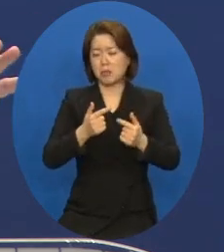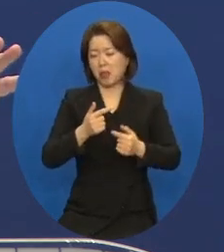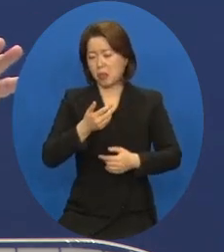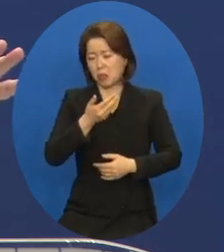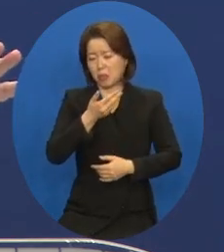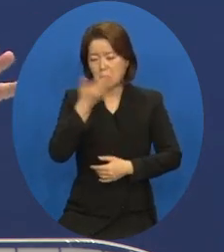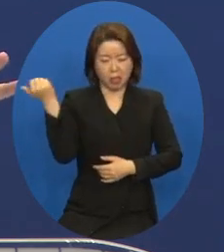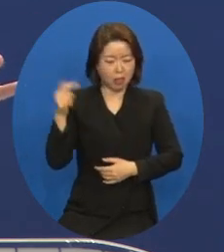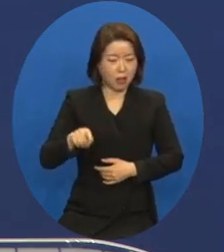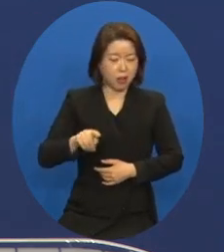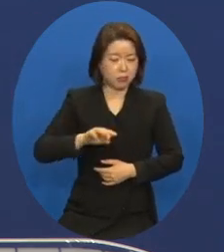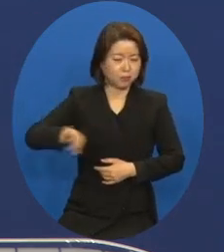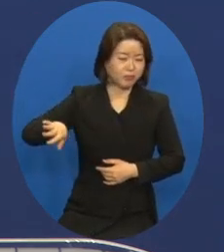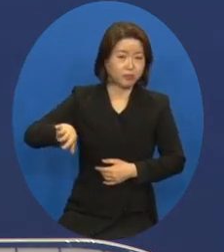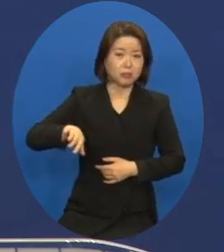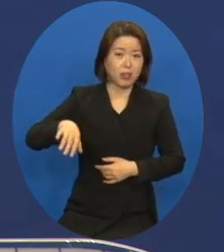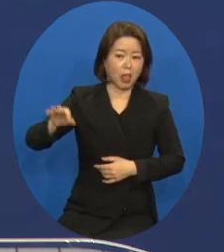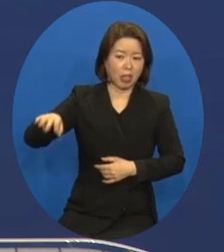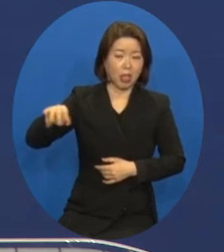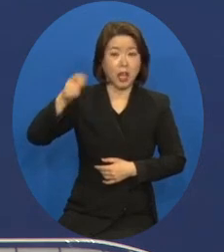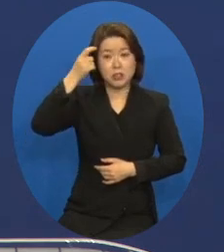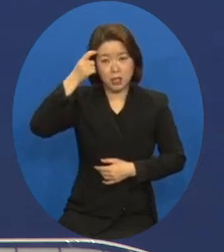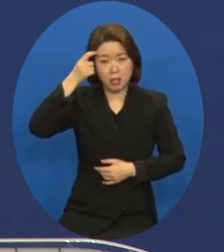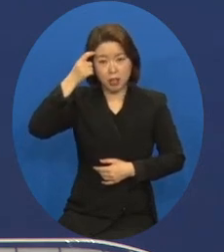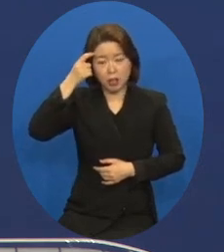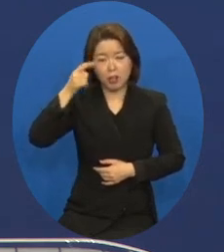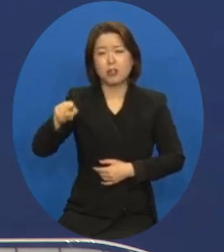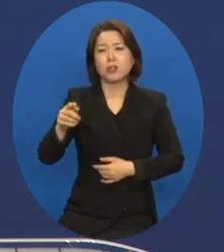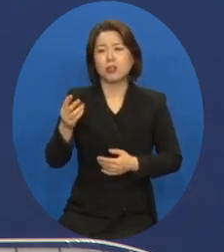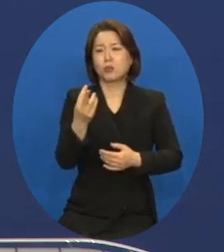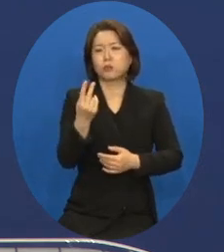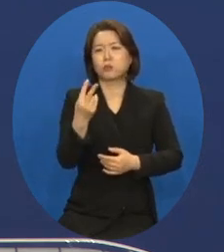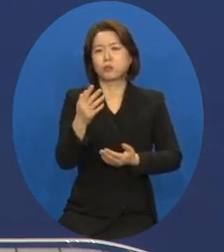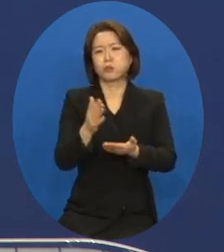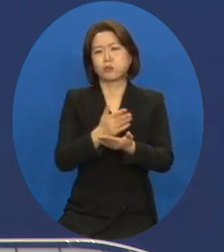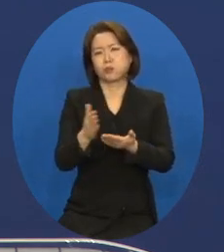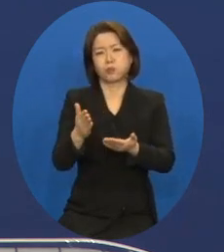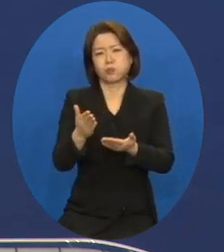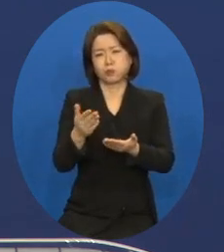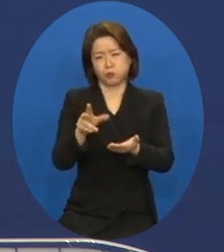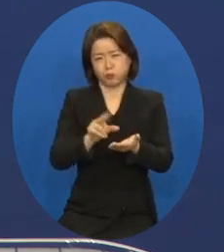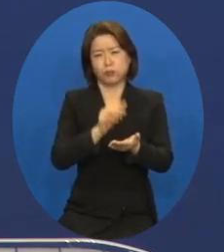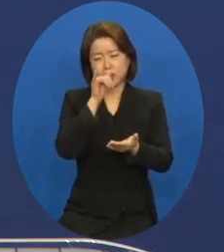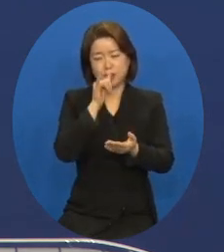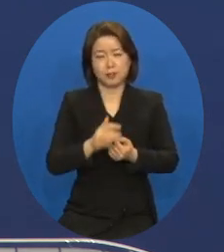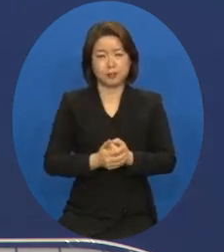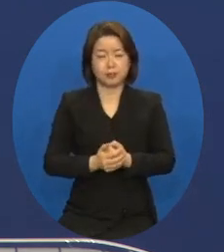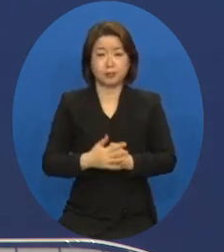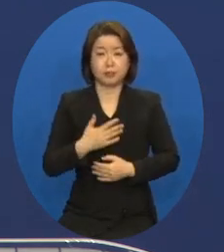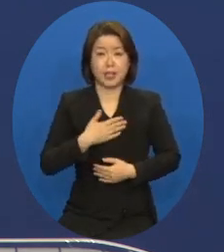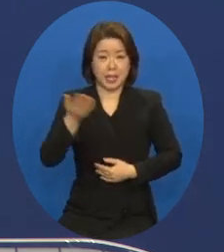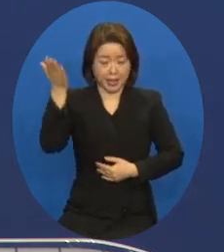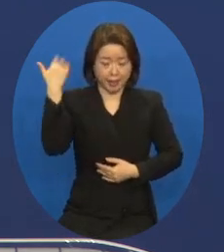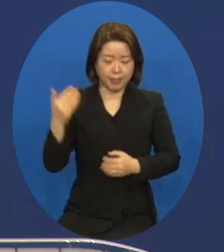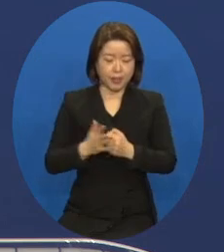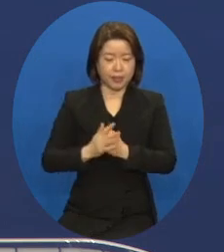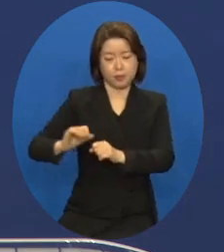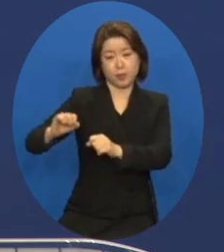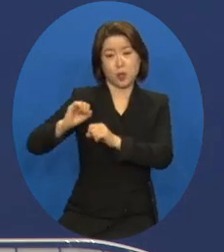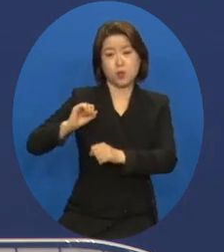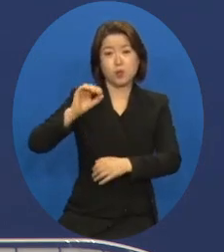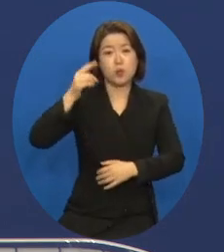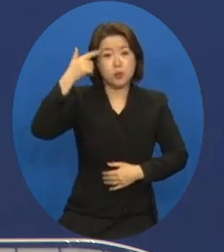사느냐 하는 것이 문제입니다 제가 군복 훈련을 받다가